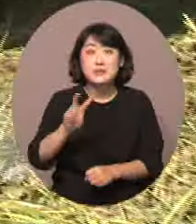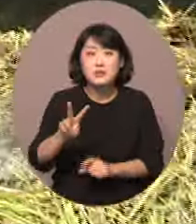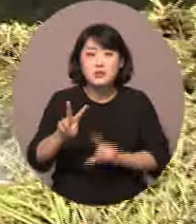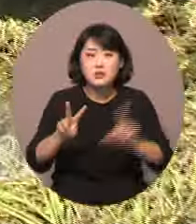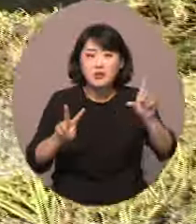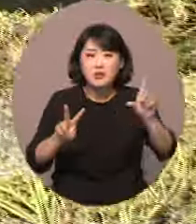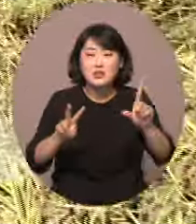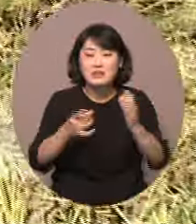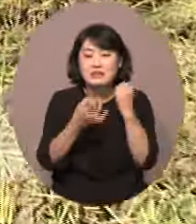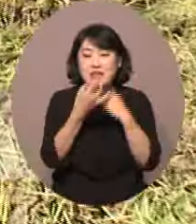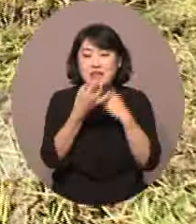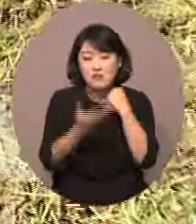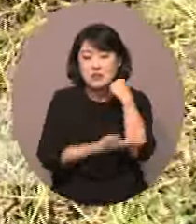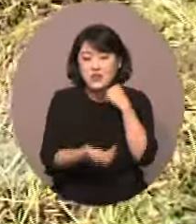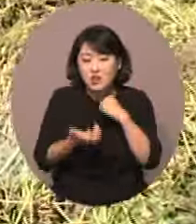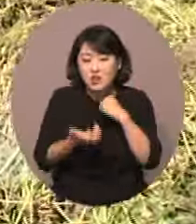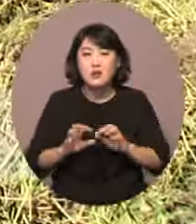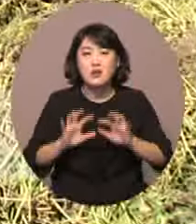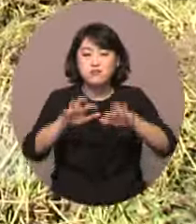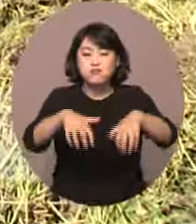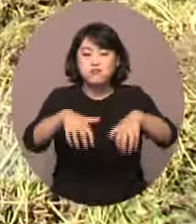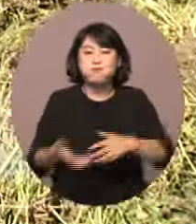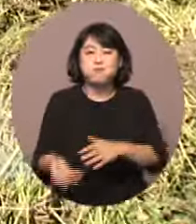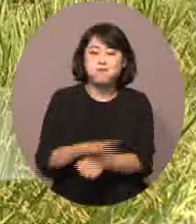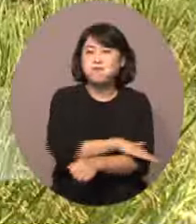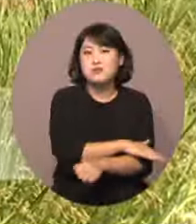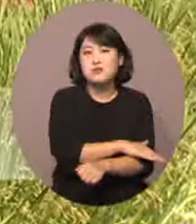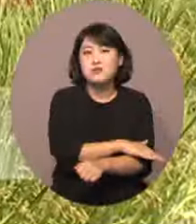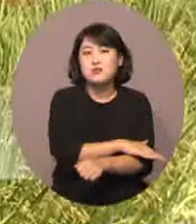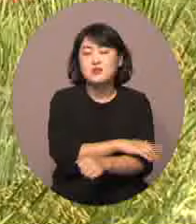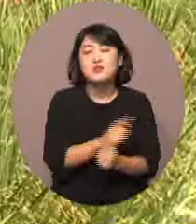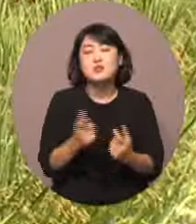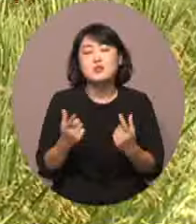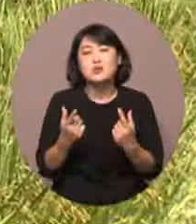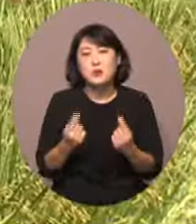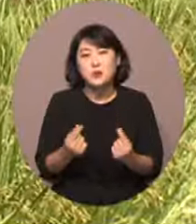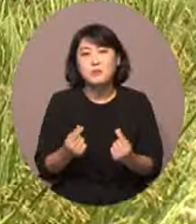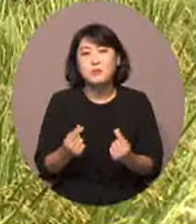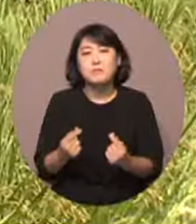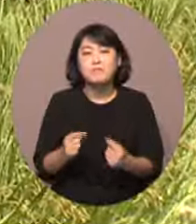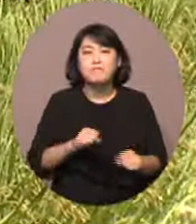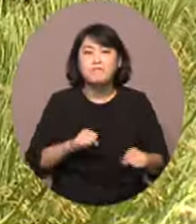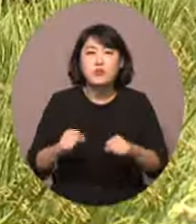논을 갈아엎었던 것처럼 농민들이 단체 행동에 나설 수 있다는 우려도 나옵니다.